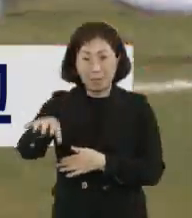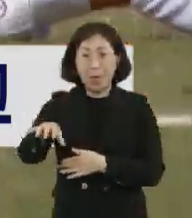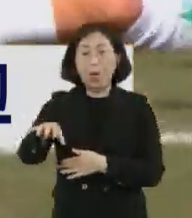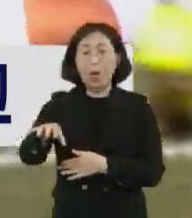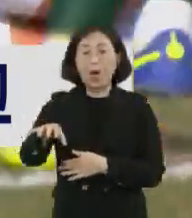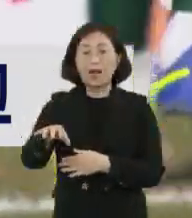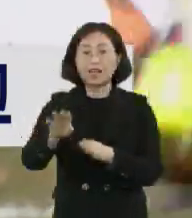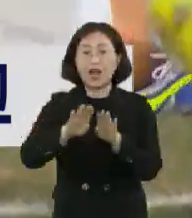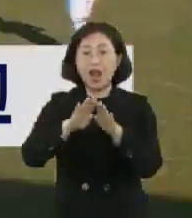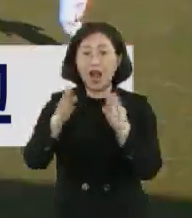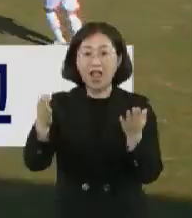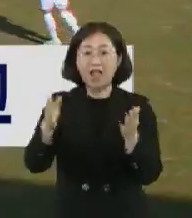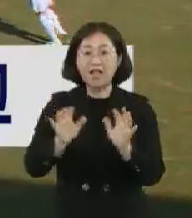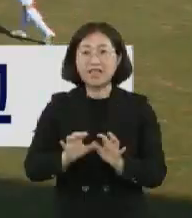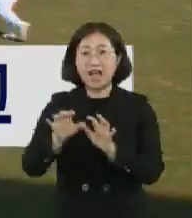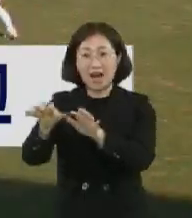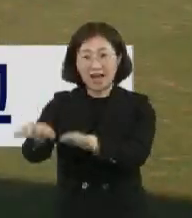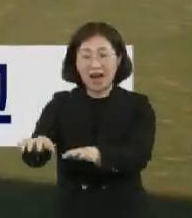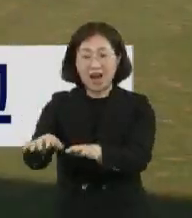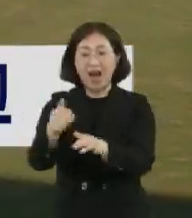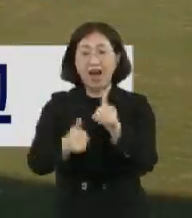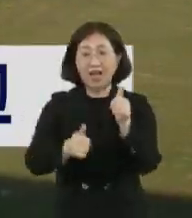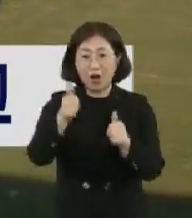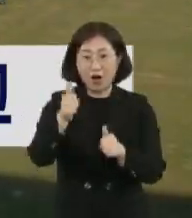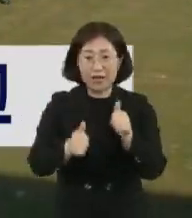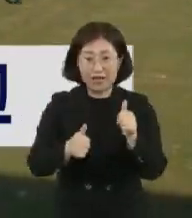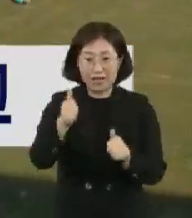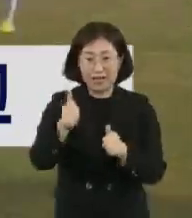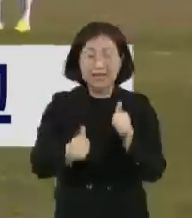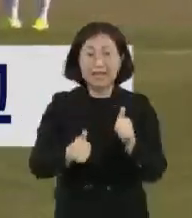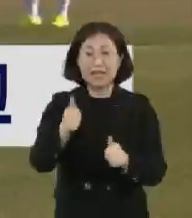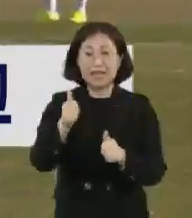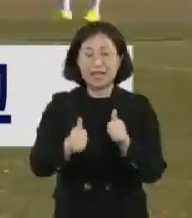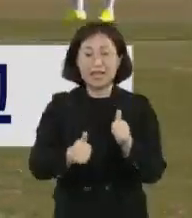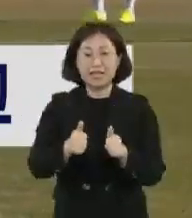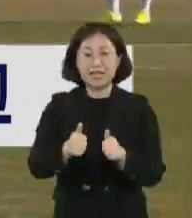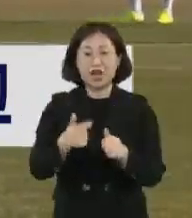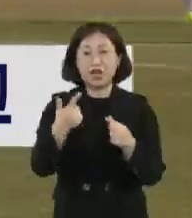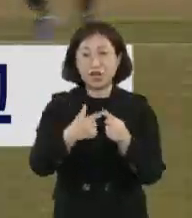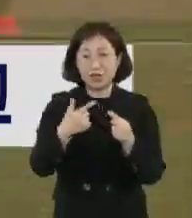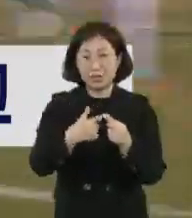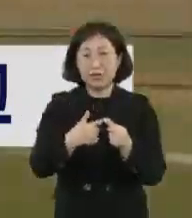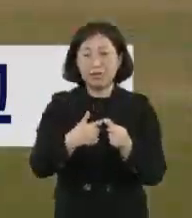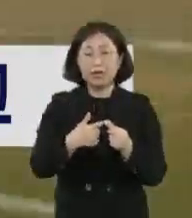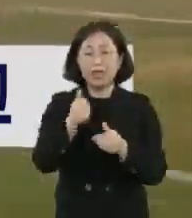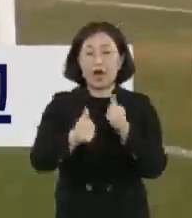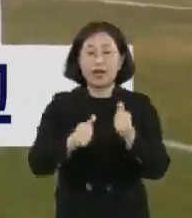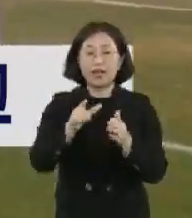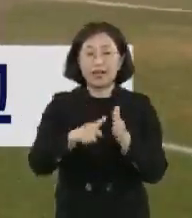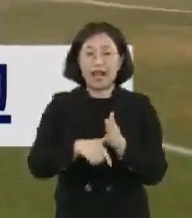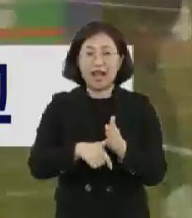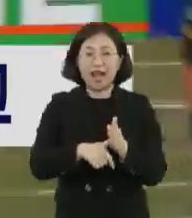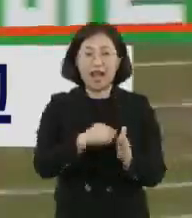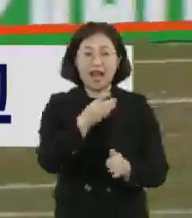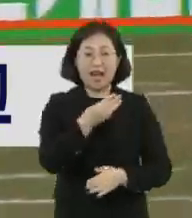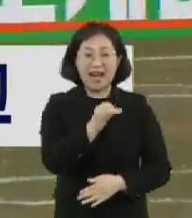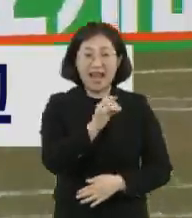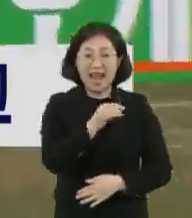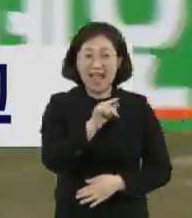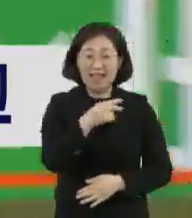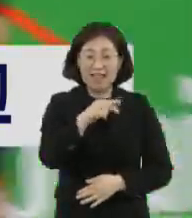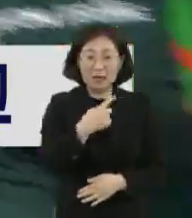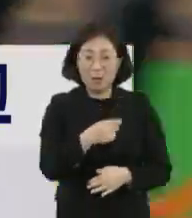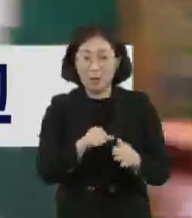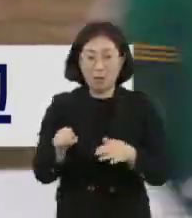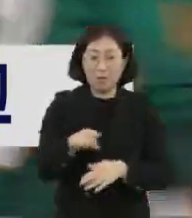솔터축구장에서 열린 김포FC와의 하나원큐 K리그2 2022 6라운드 원정 경기에서 외국인 용병 레안드로의 활약에